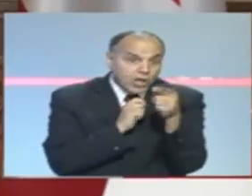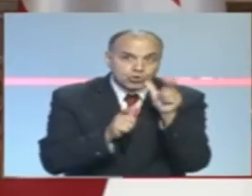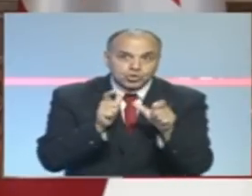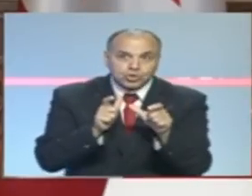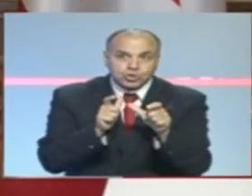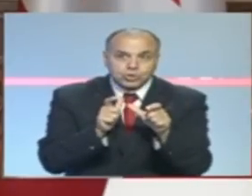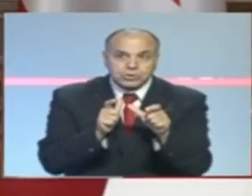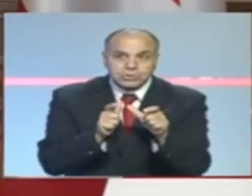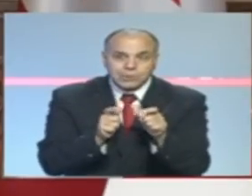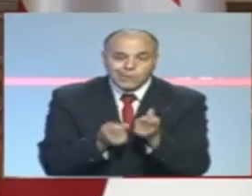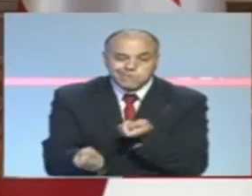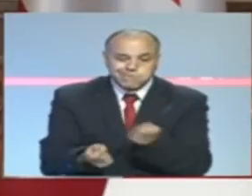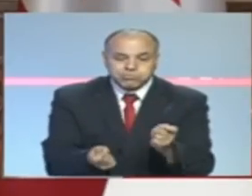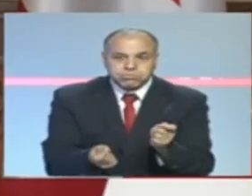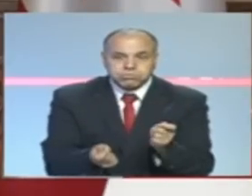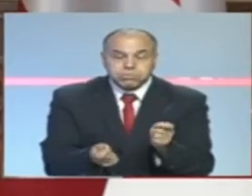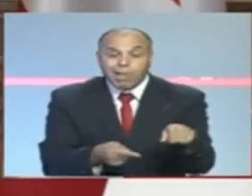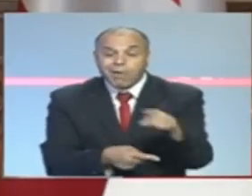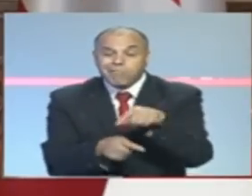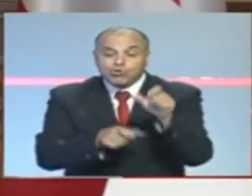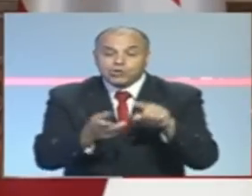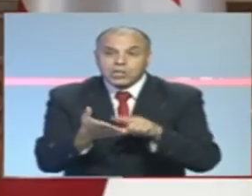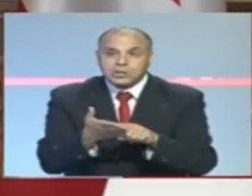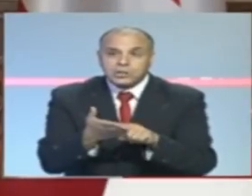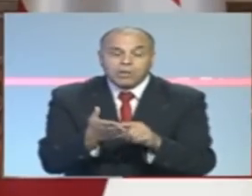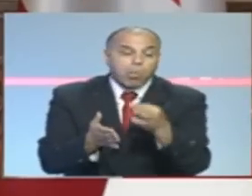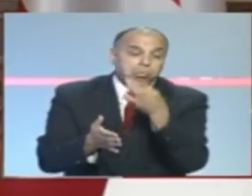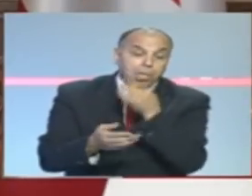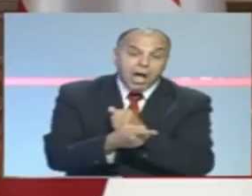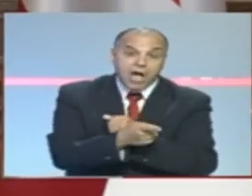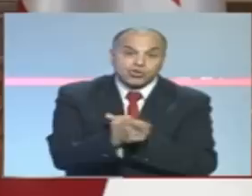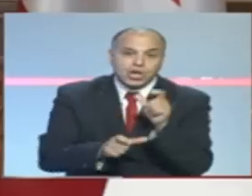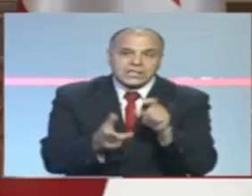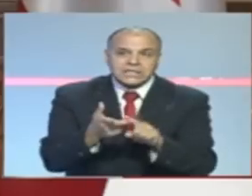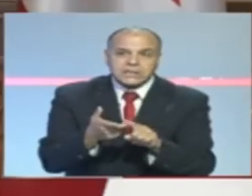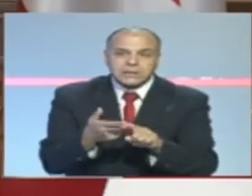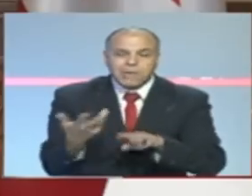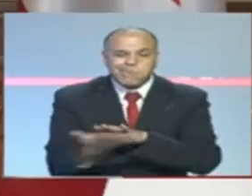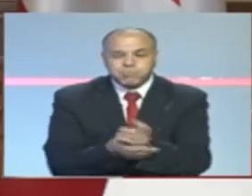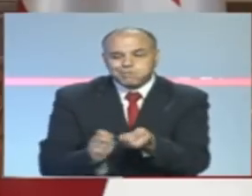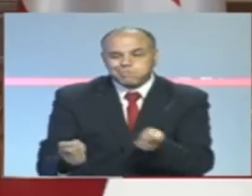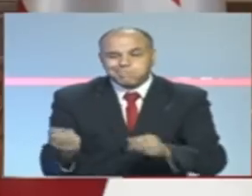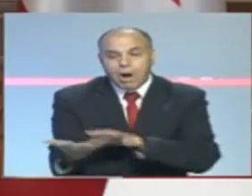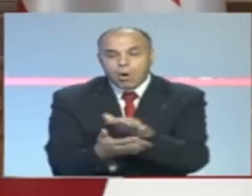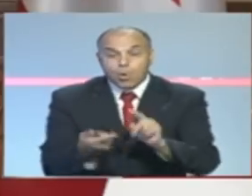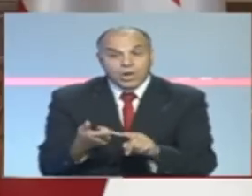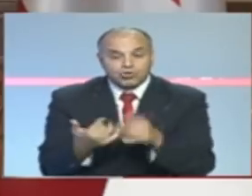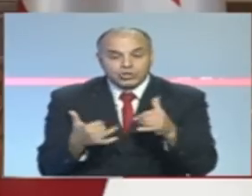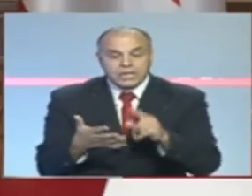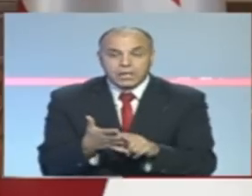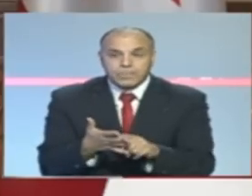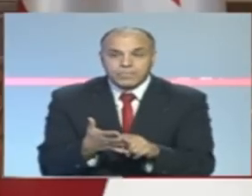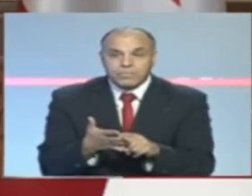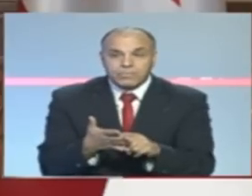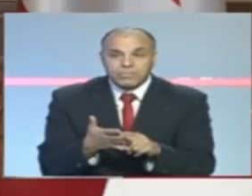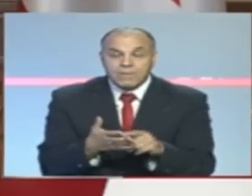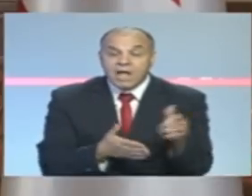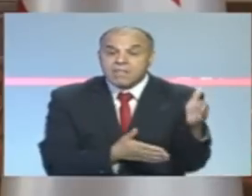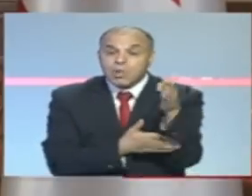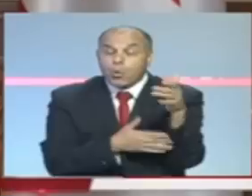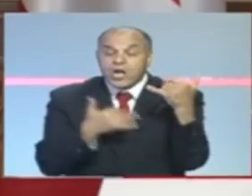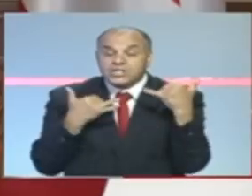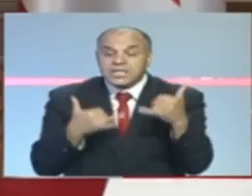جرى فهم اغتنم الفرصه تدخل في التفريق والدوله الجزائريه